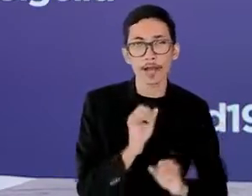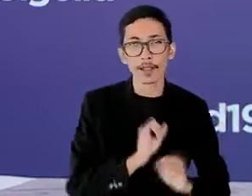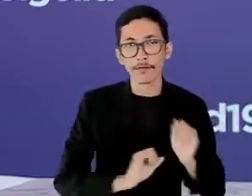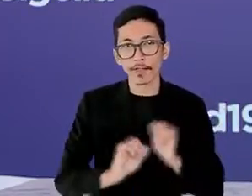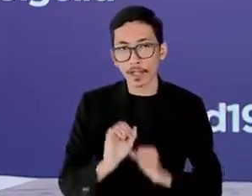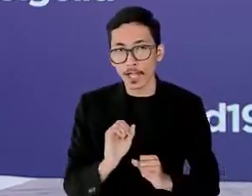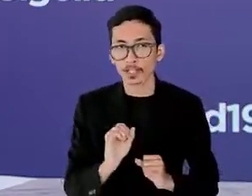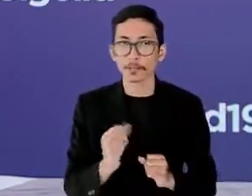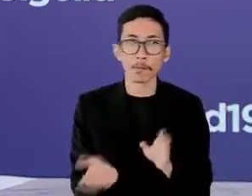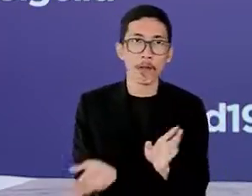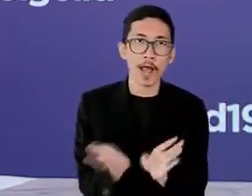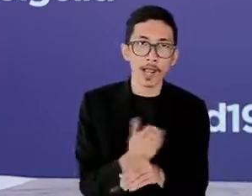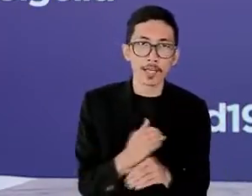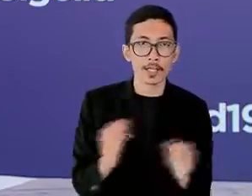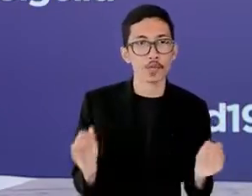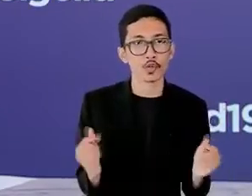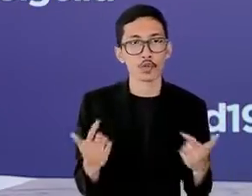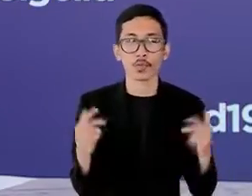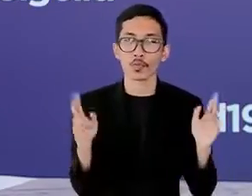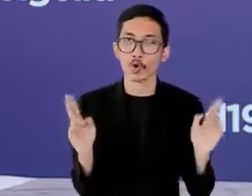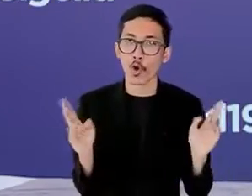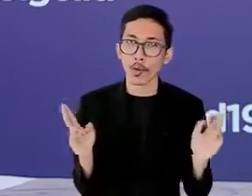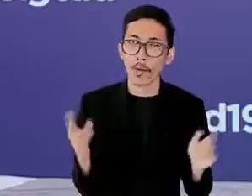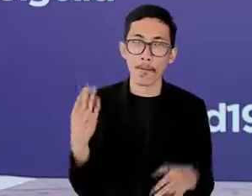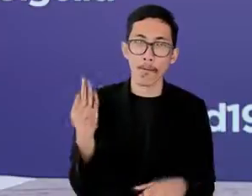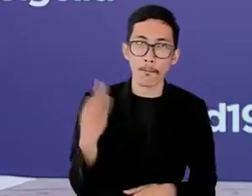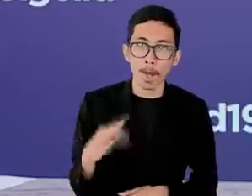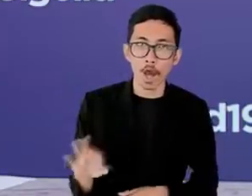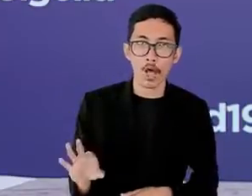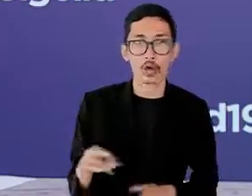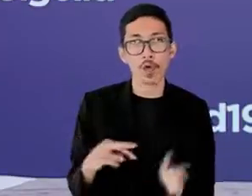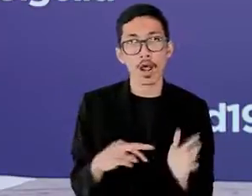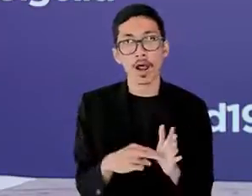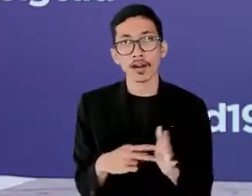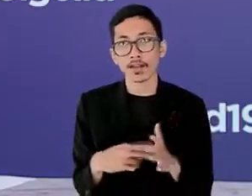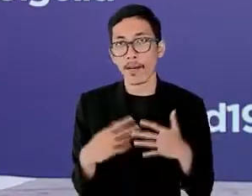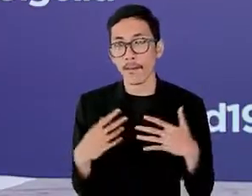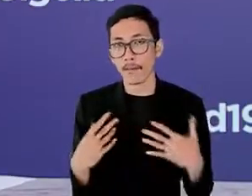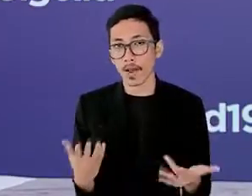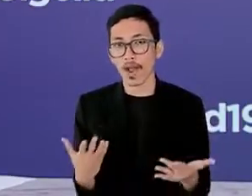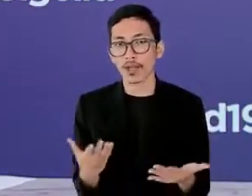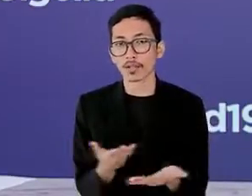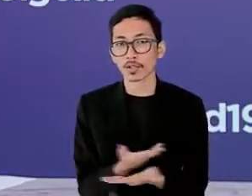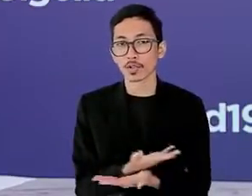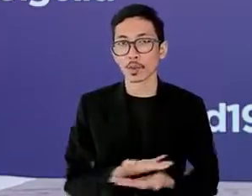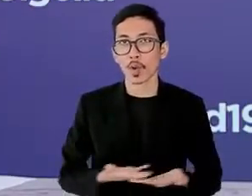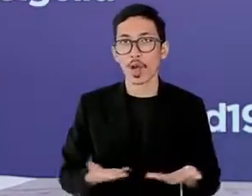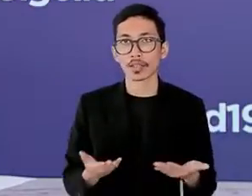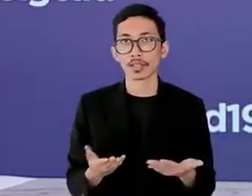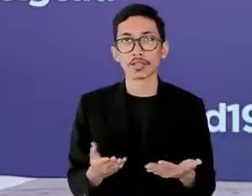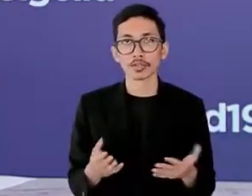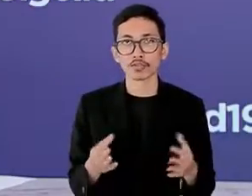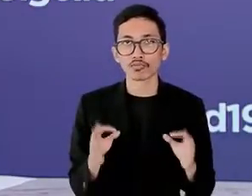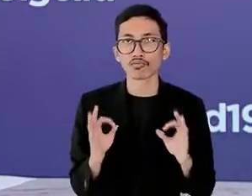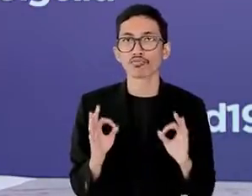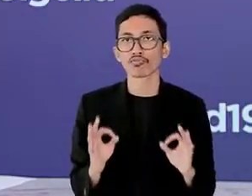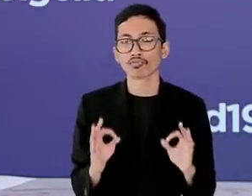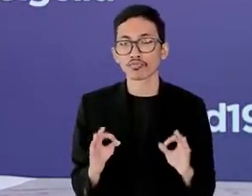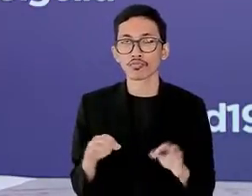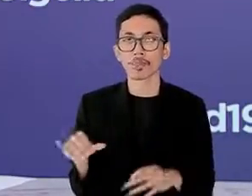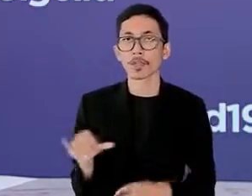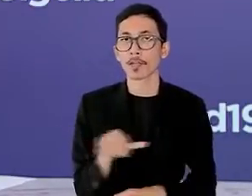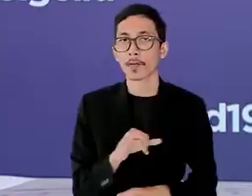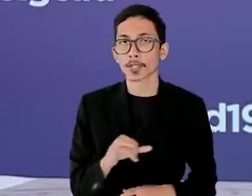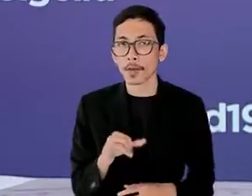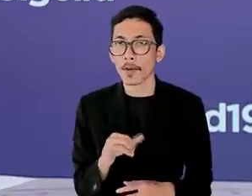Kembali menuju kehidupan normal baru Maka sudah seharusnya kita jadikan momentum ini untuk bersama-sama